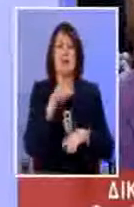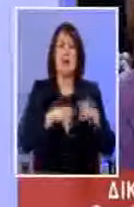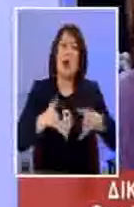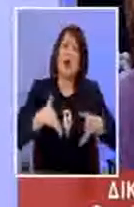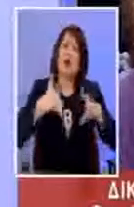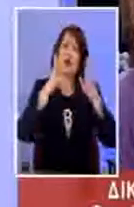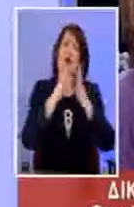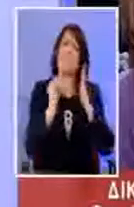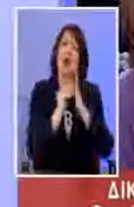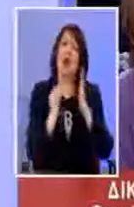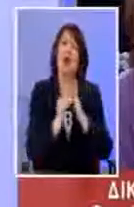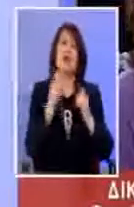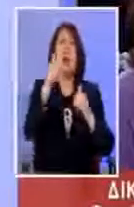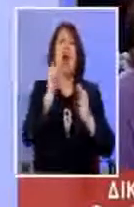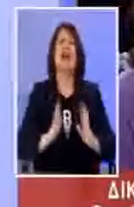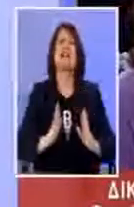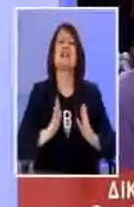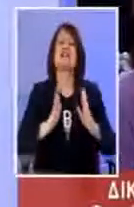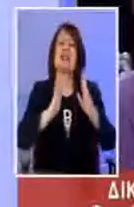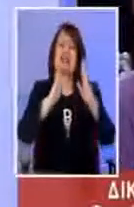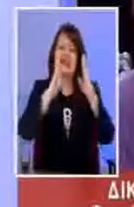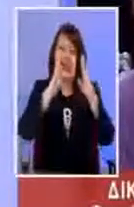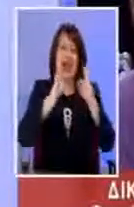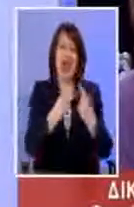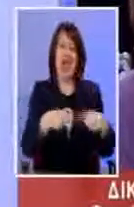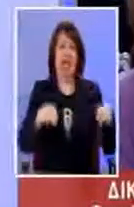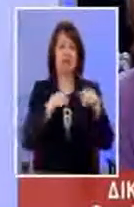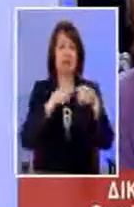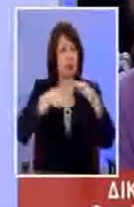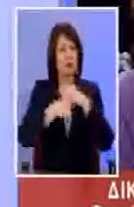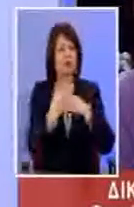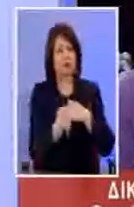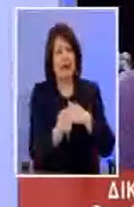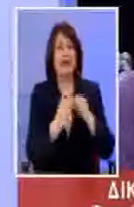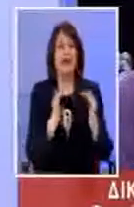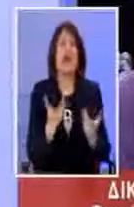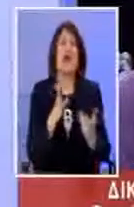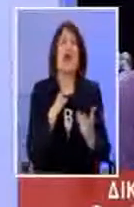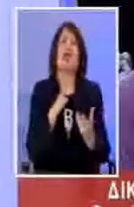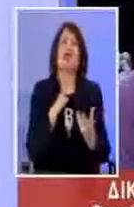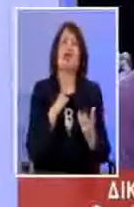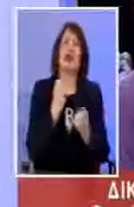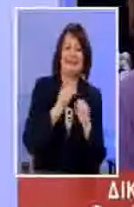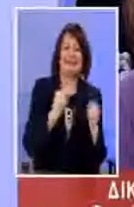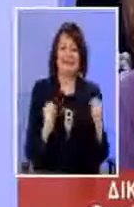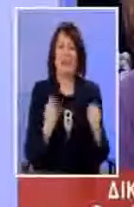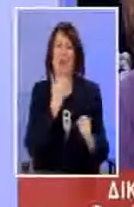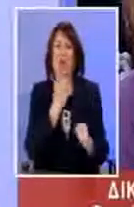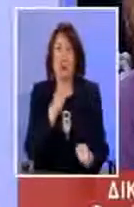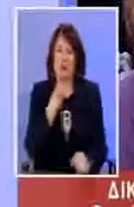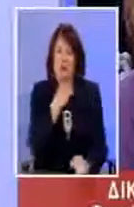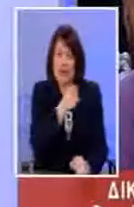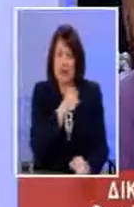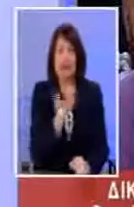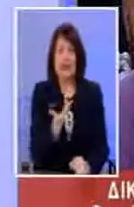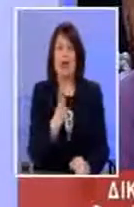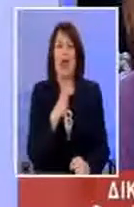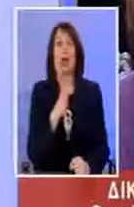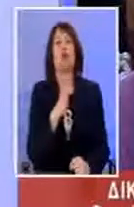κτίρια, κάποια σανσέρ, κάποιες αίθουσες, είτε είναι για τα άτομα με κινητική αναπηρία, είτε είναι με